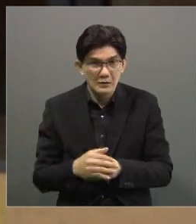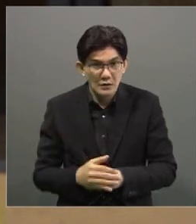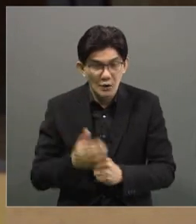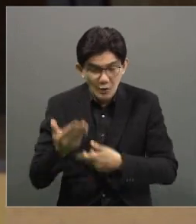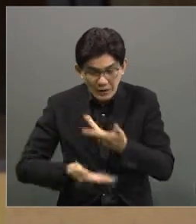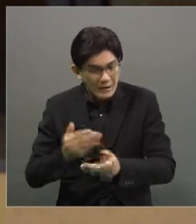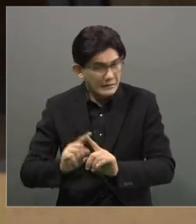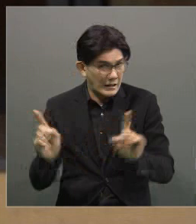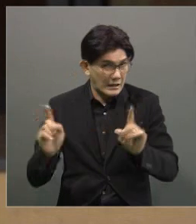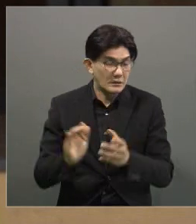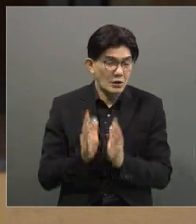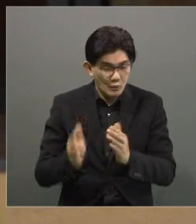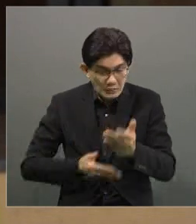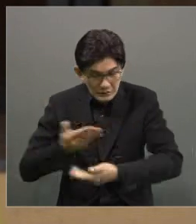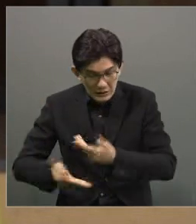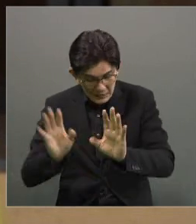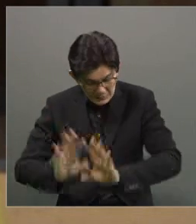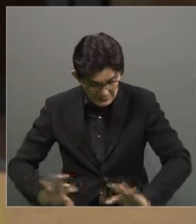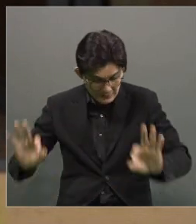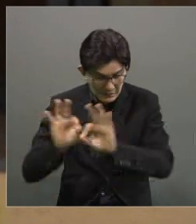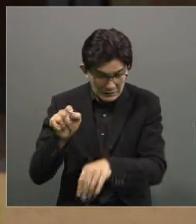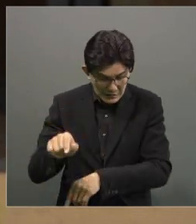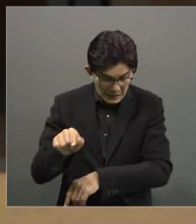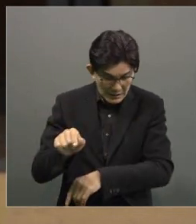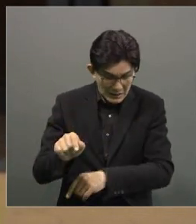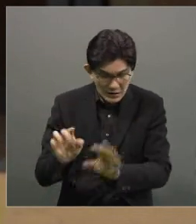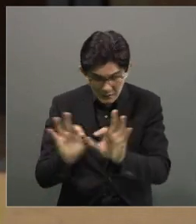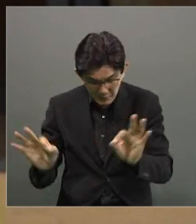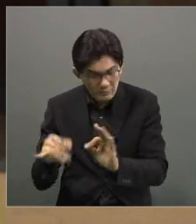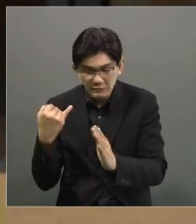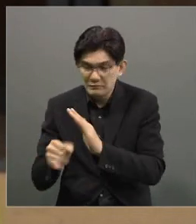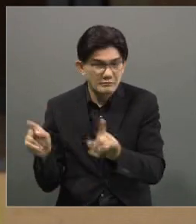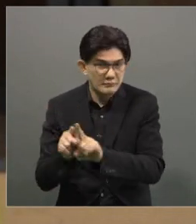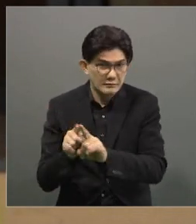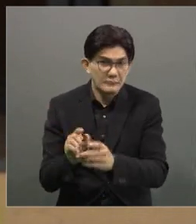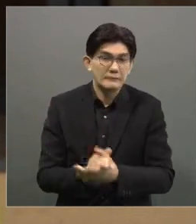านะครับผู้ค้าเนี่ยเน้นเลยกี่เม็ดก็ผิด